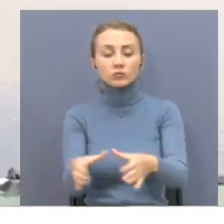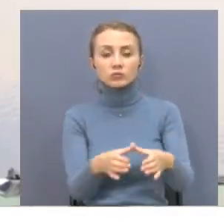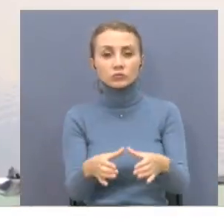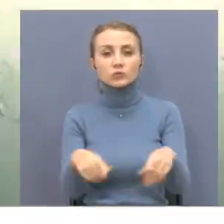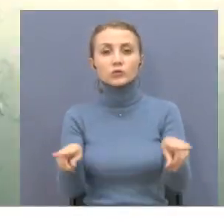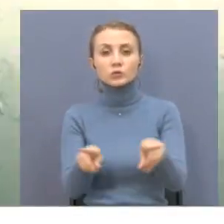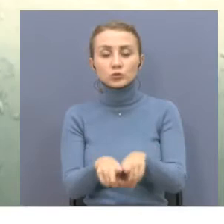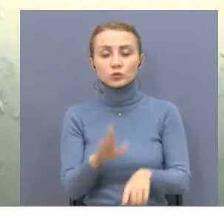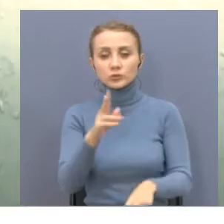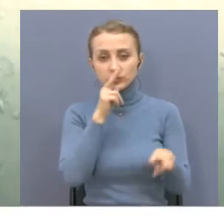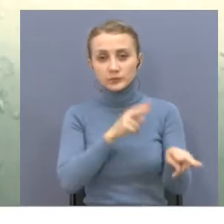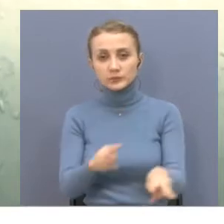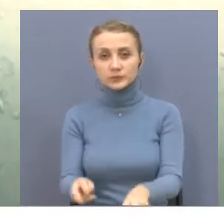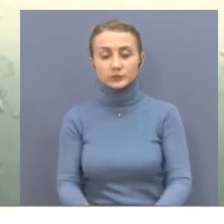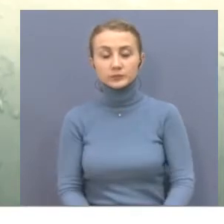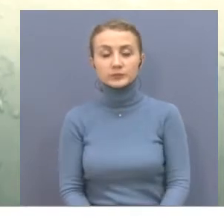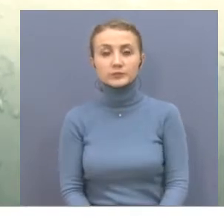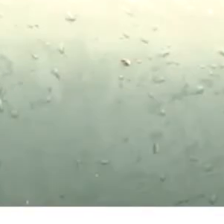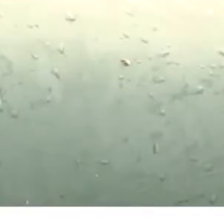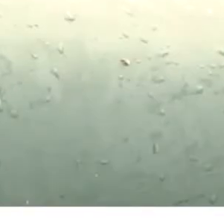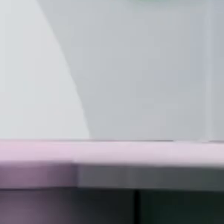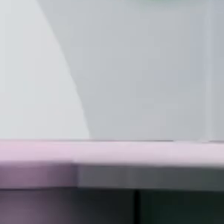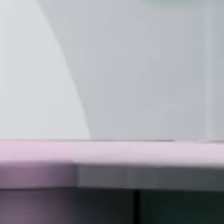Аслан Абуталиев, Азамат Бекмағамбетов, Көкше ақпарат.